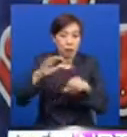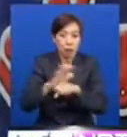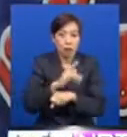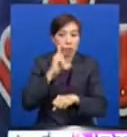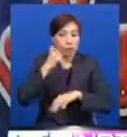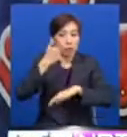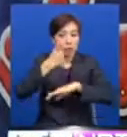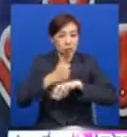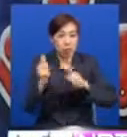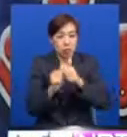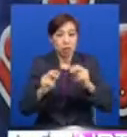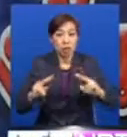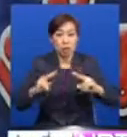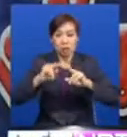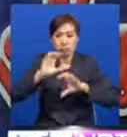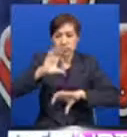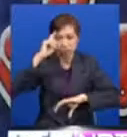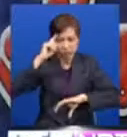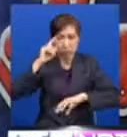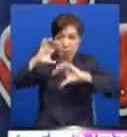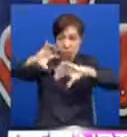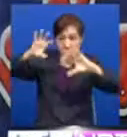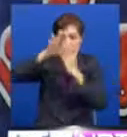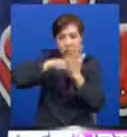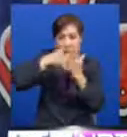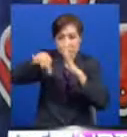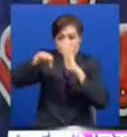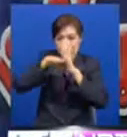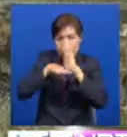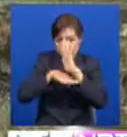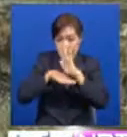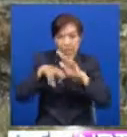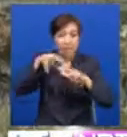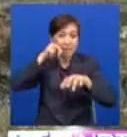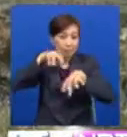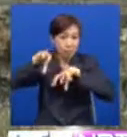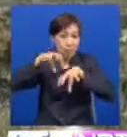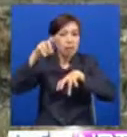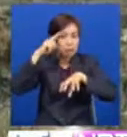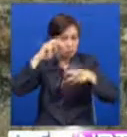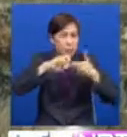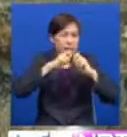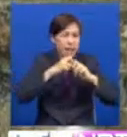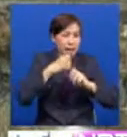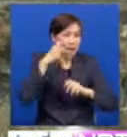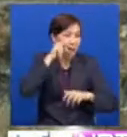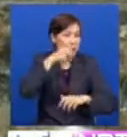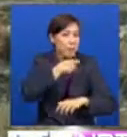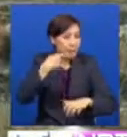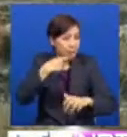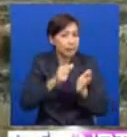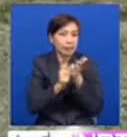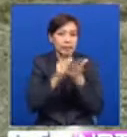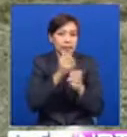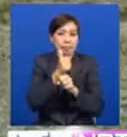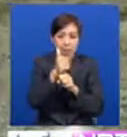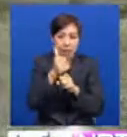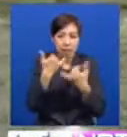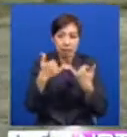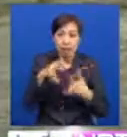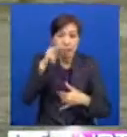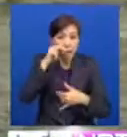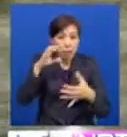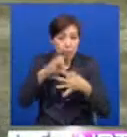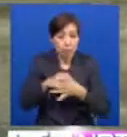เชื่อมั่นแผนบริหารจัดการน้ำของรัฐบาลจะรับมือปัญหาภัยแล้งได้พร้อมยืนยันขณะนี้น้ำที่ใช้สำหรับ